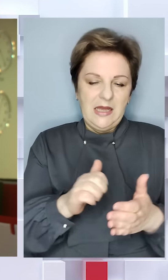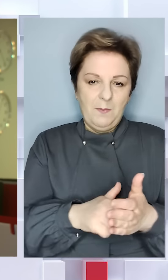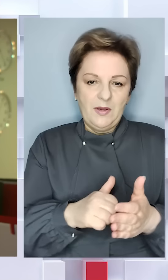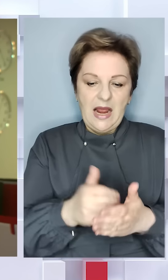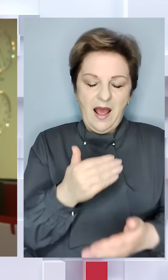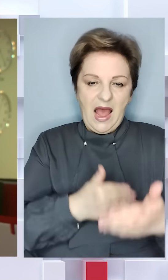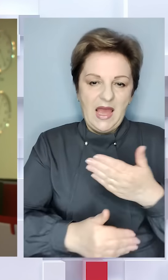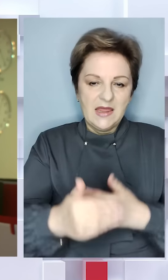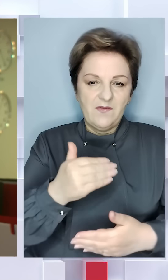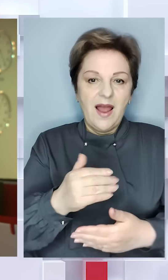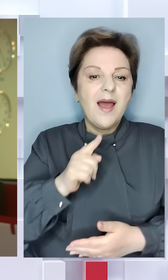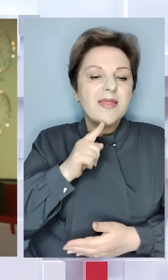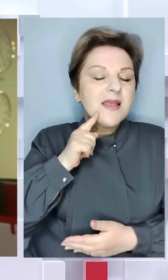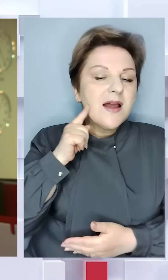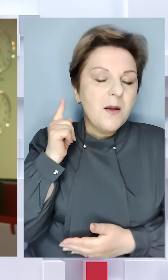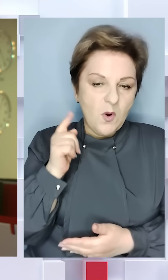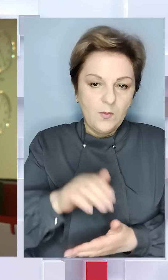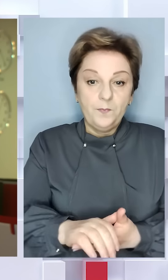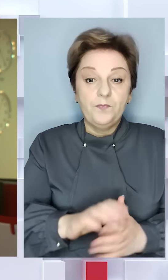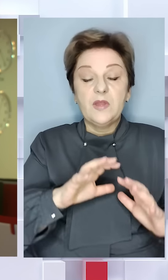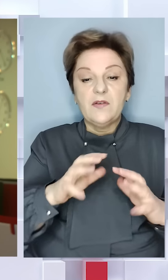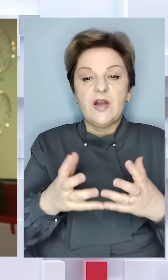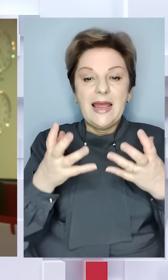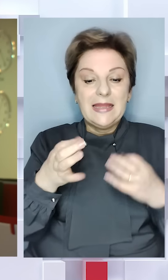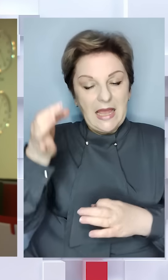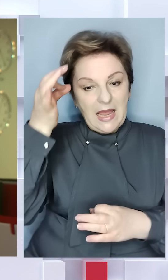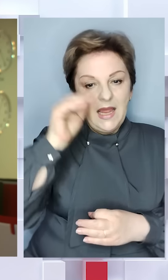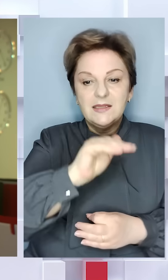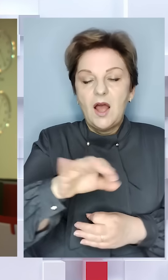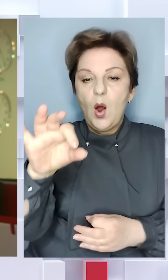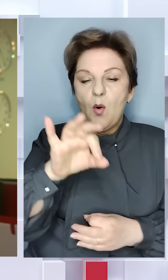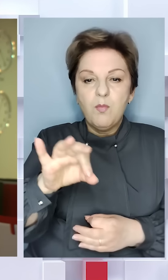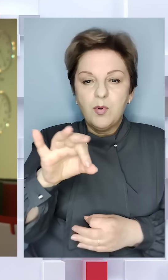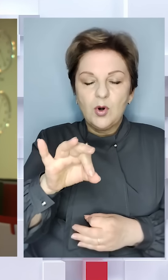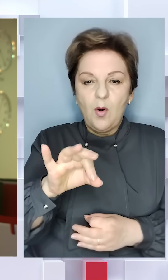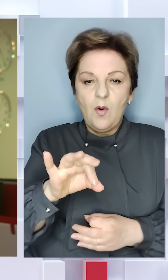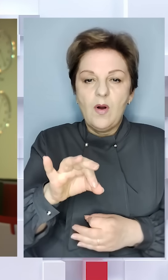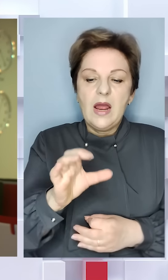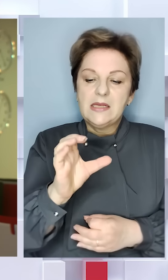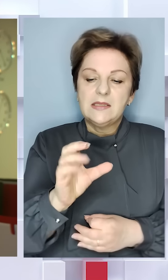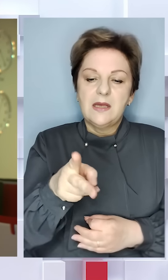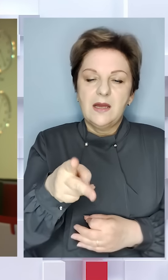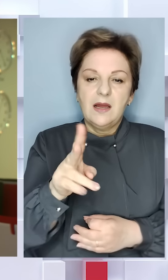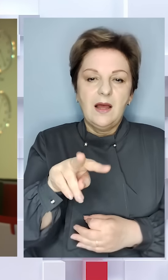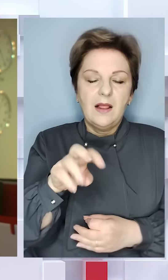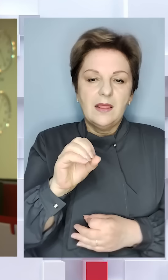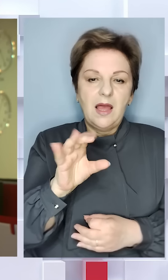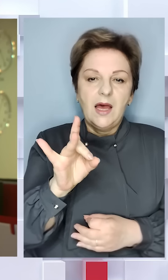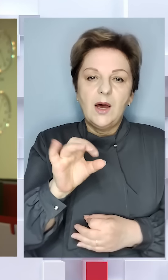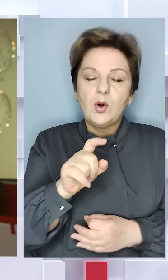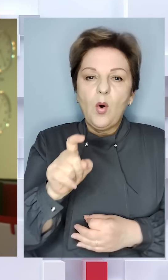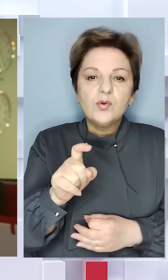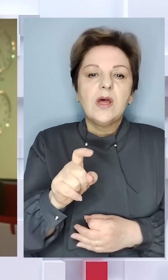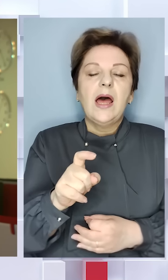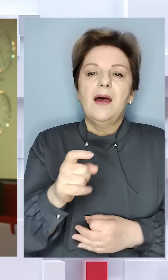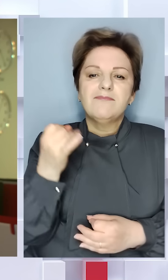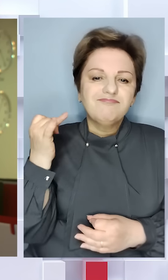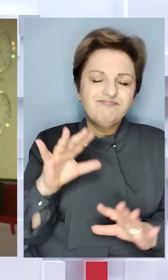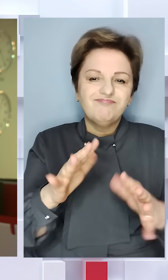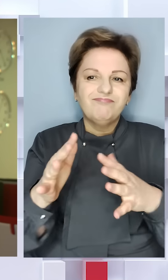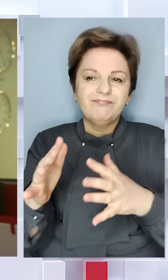причин інвалідності наймолодших. У Всесвітній день нагадування про розсіяний склероз, історії тих, хто бореться. Про